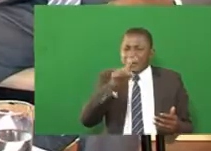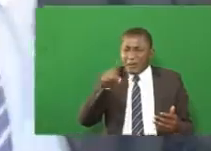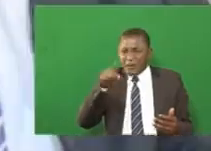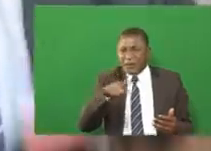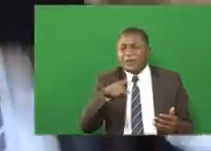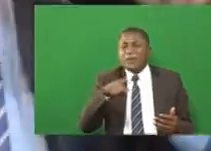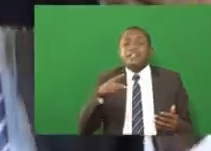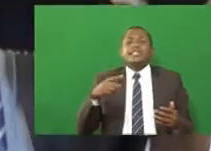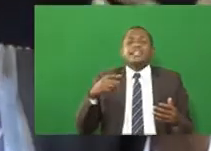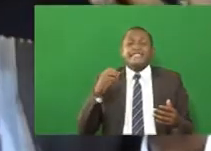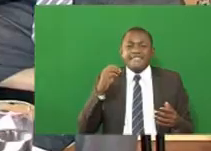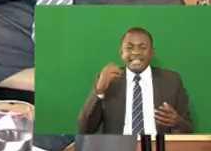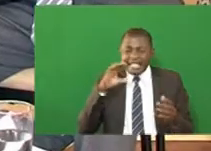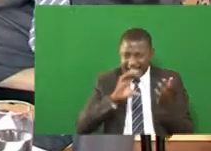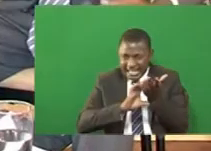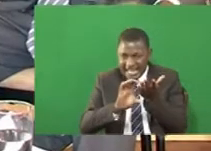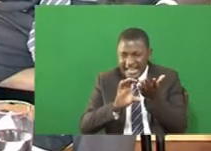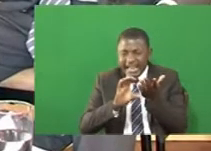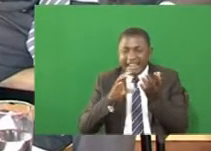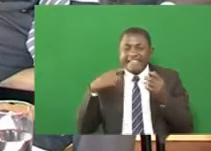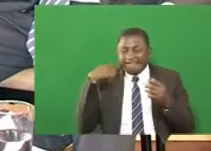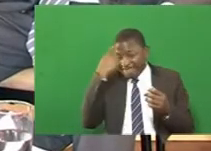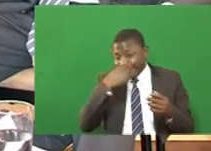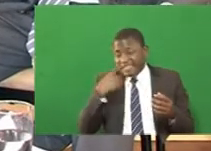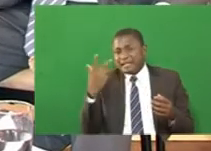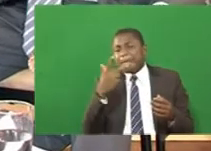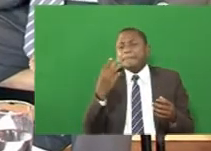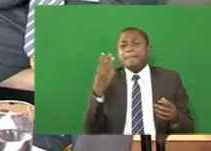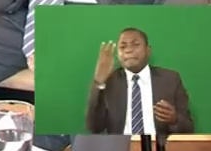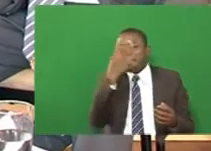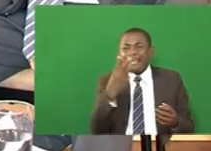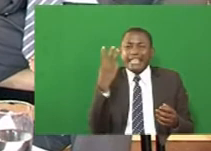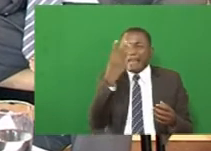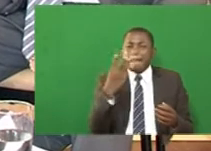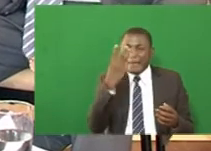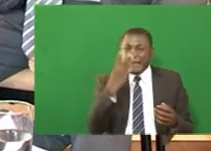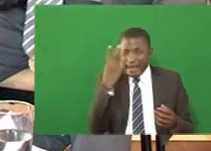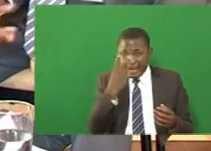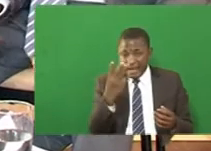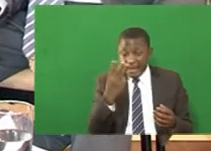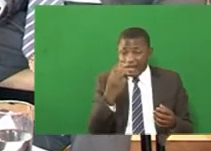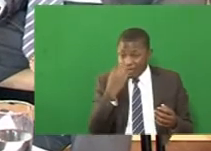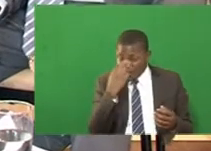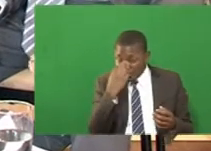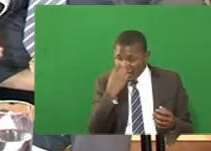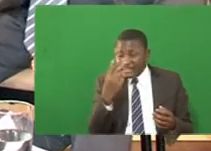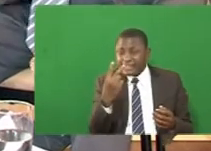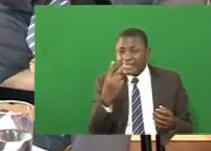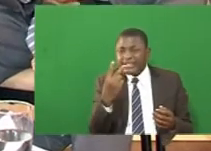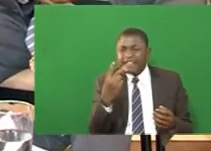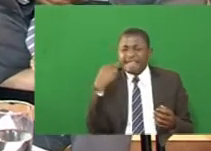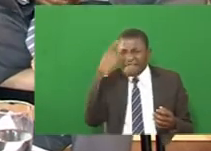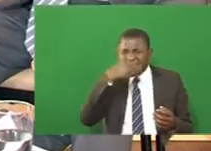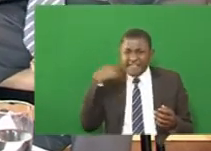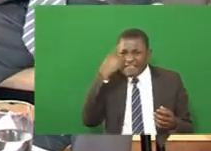amuruita matimira rinokuratidza mabore. Ira haribvise mabore. Wonogeza. Saka